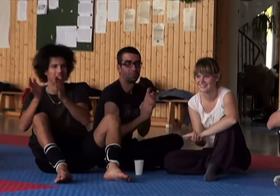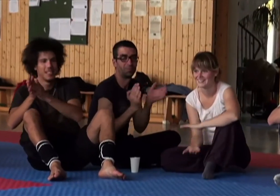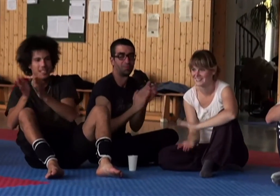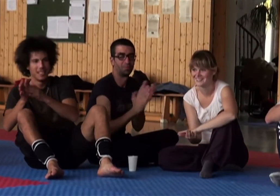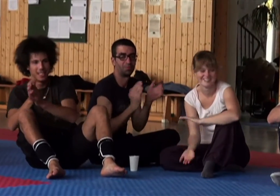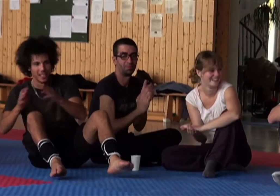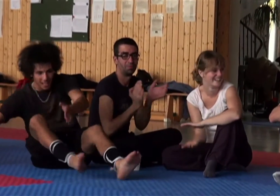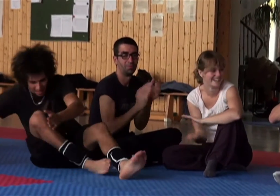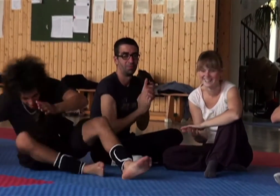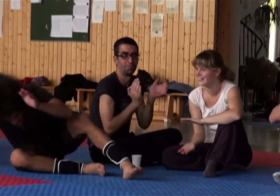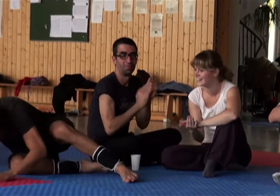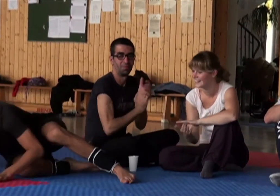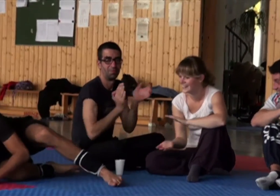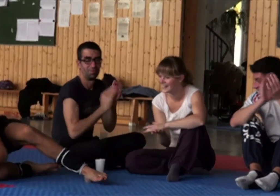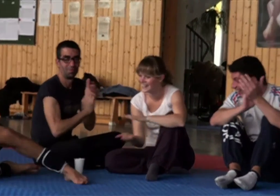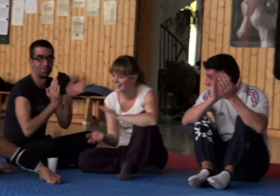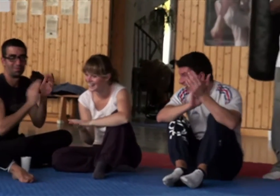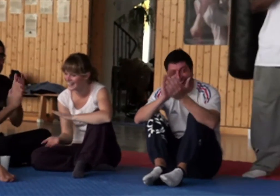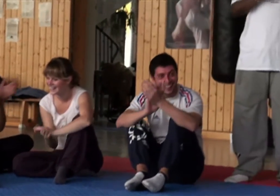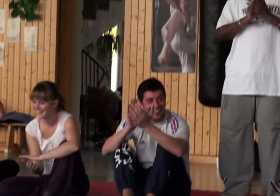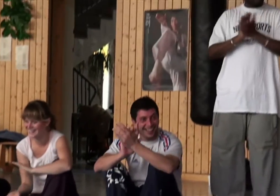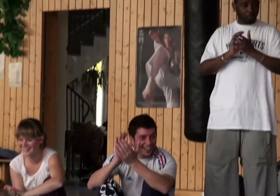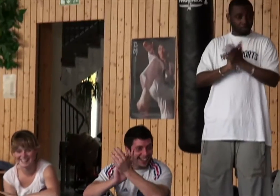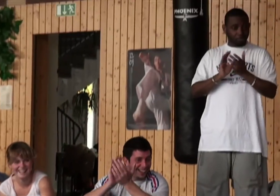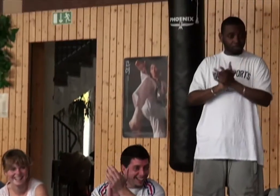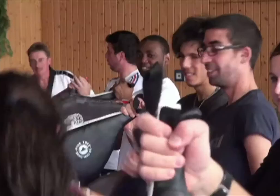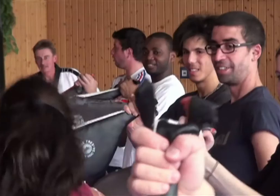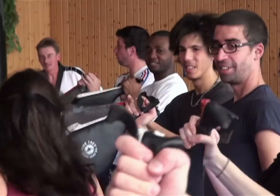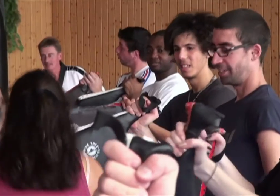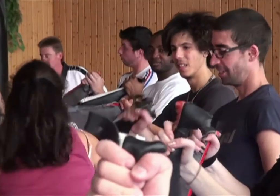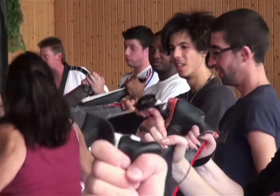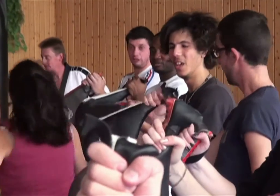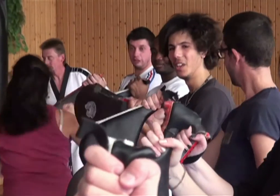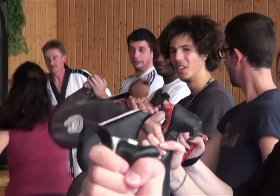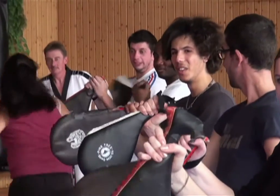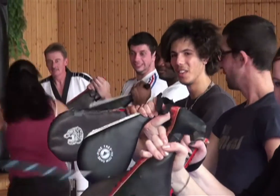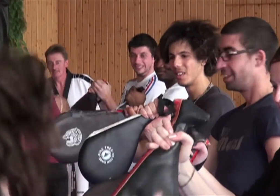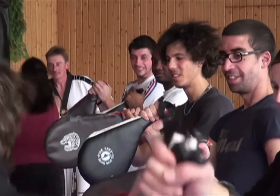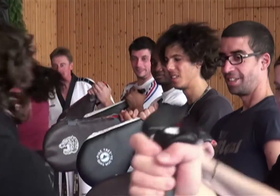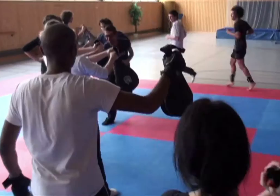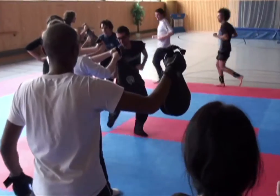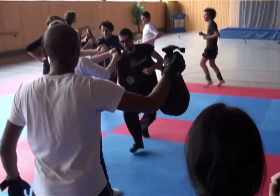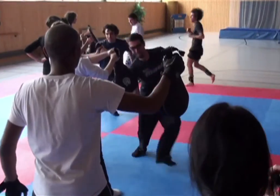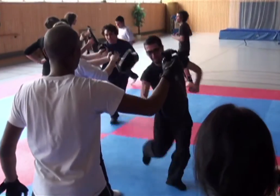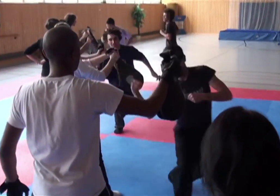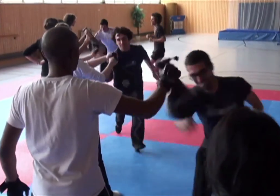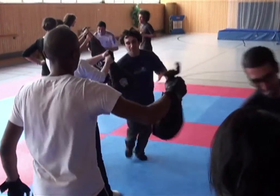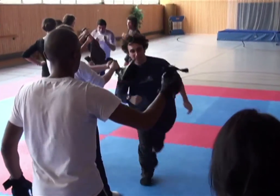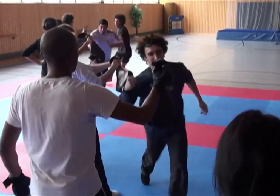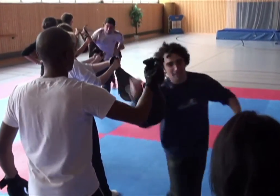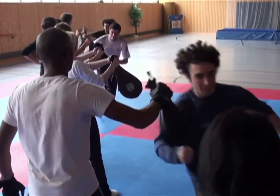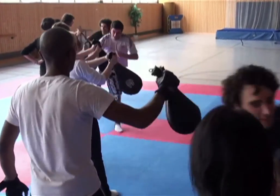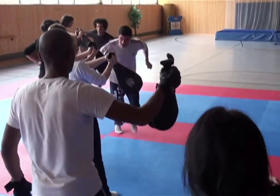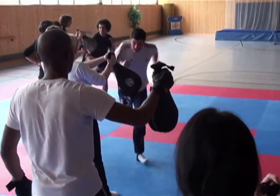Es gibt ja ein Projekt, wo also Jugendliche aus den Vororten, Jugendliche häufig auch mit Migrationshintergrund, an diese deutsch-französischen